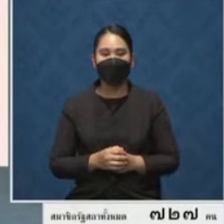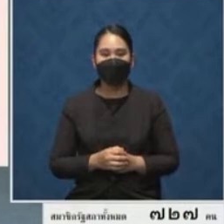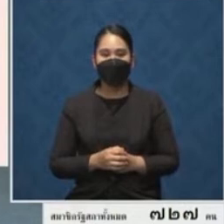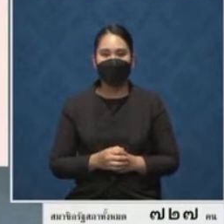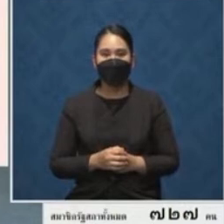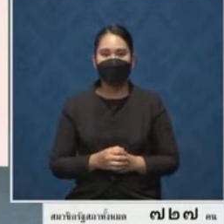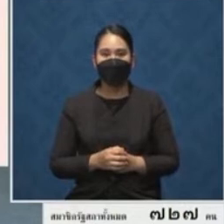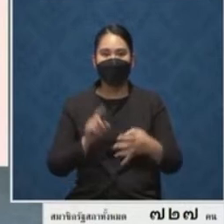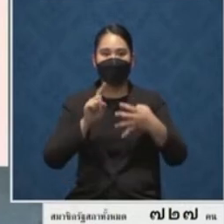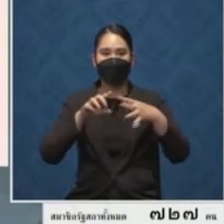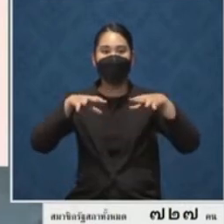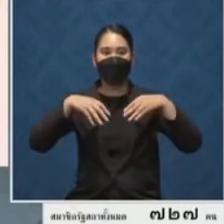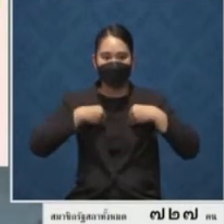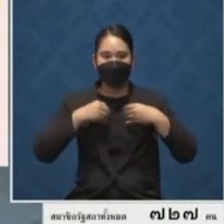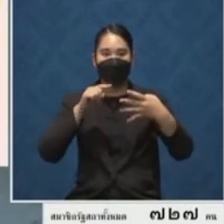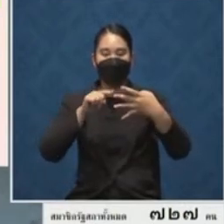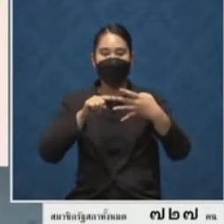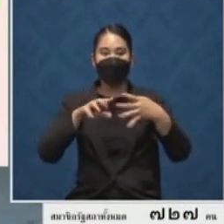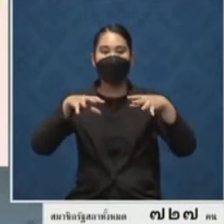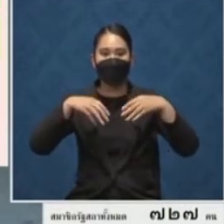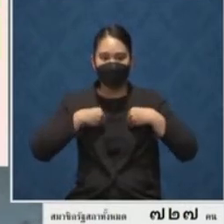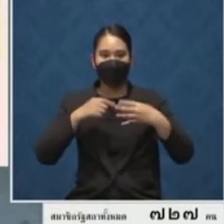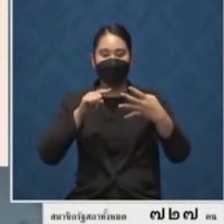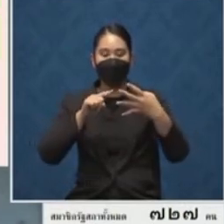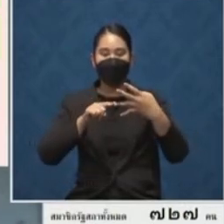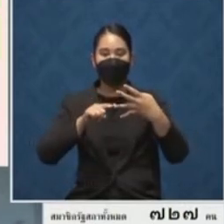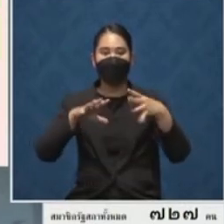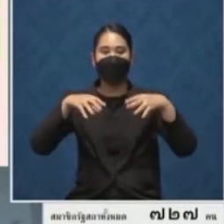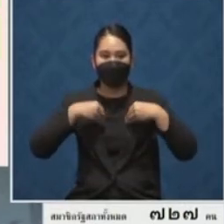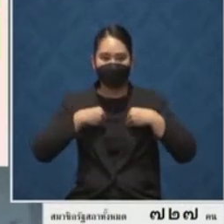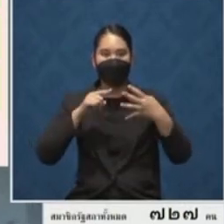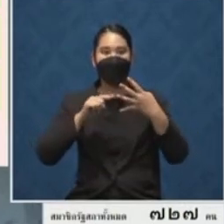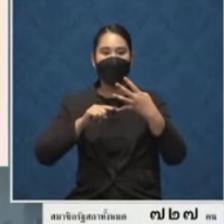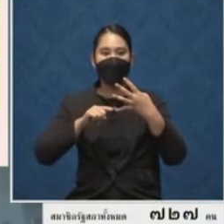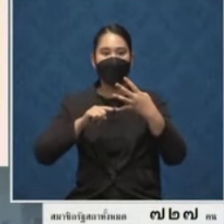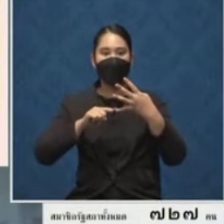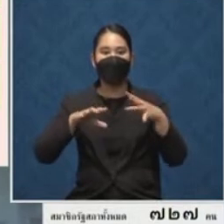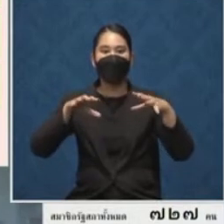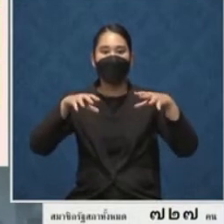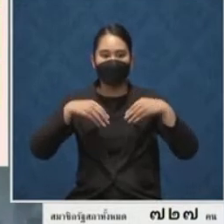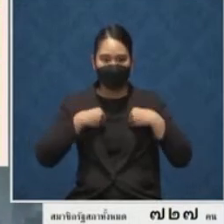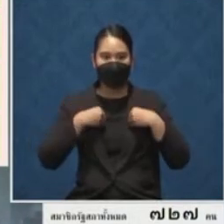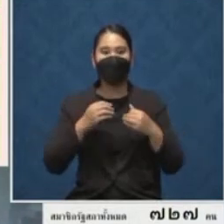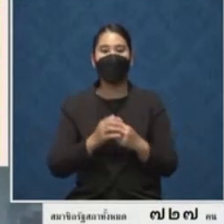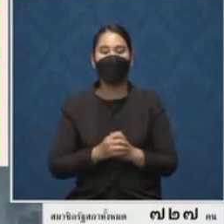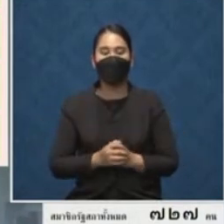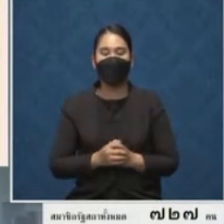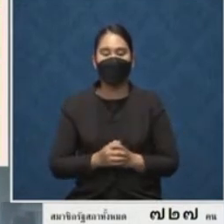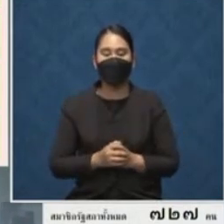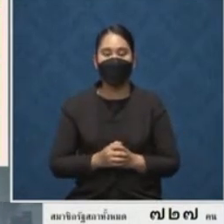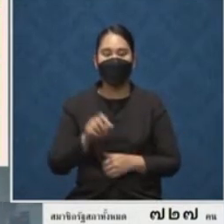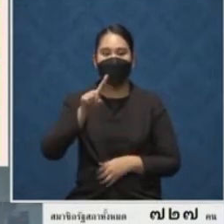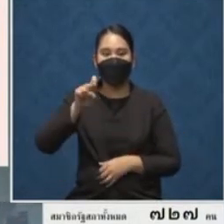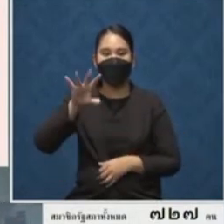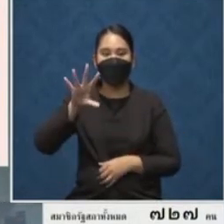1รับหลักการ2รับหลักการ3รับหลักการและ4รับหลักการครับ 172พลเอกด